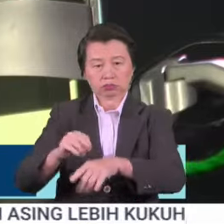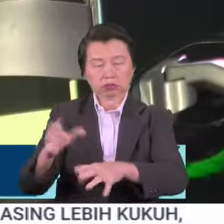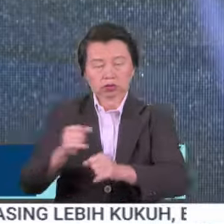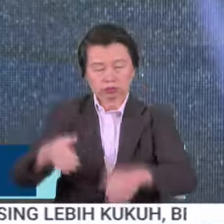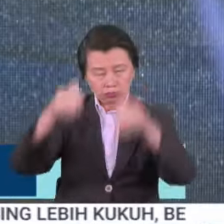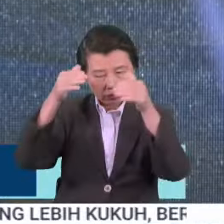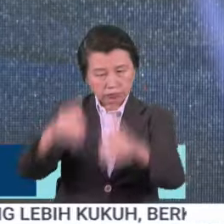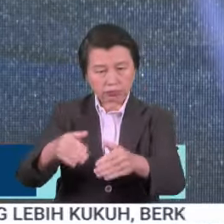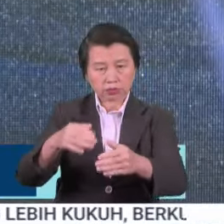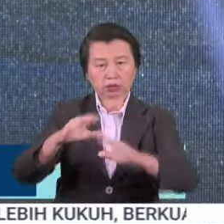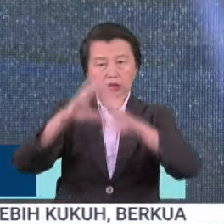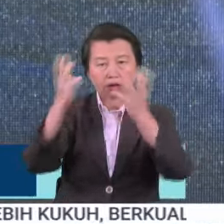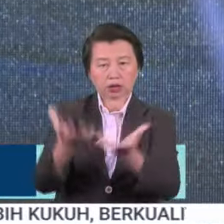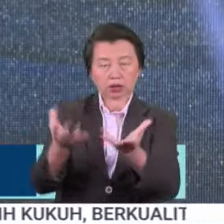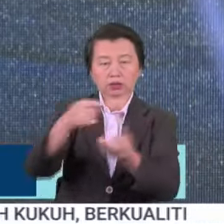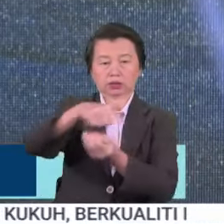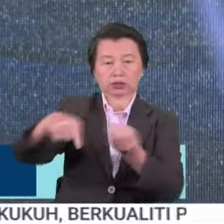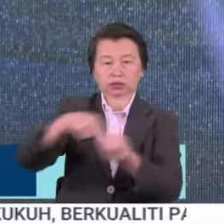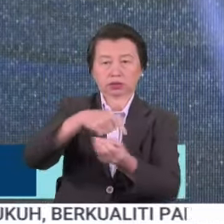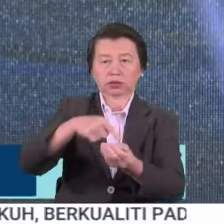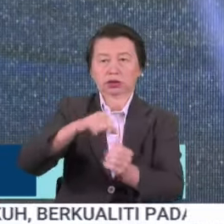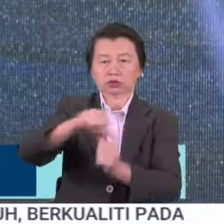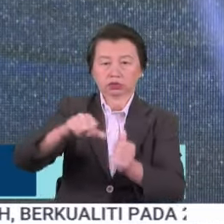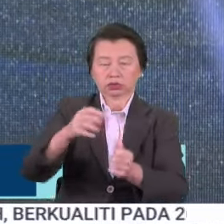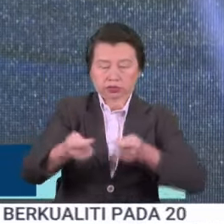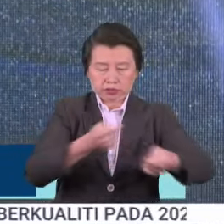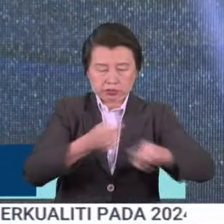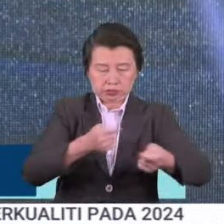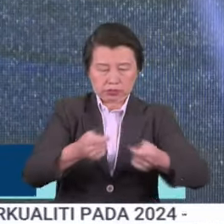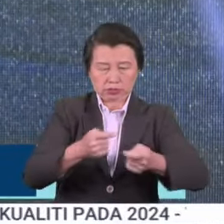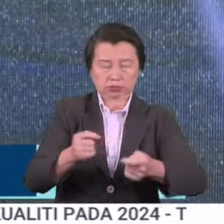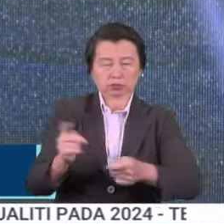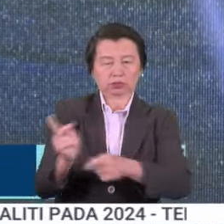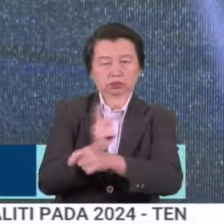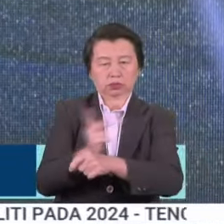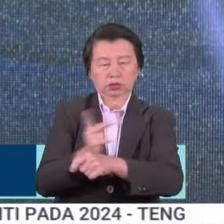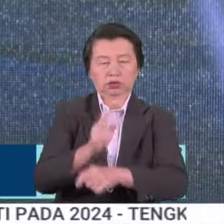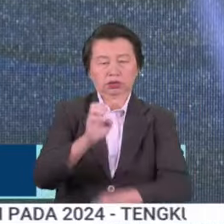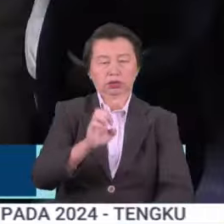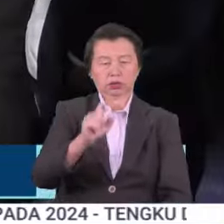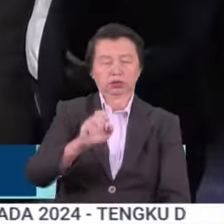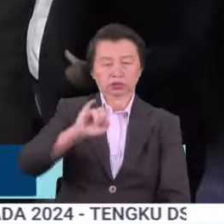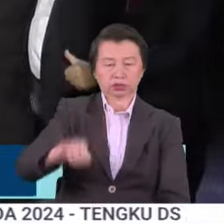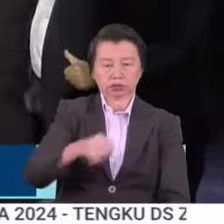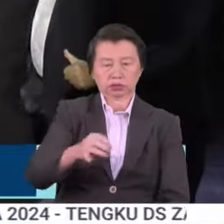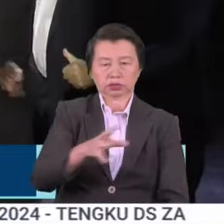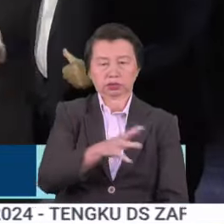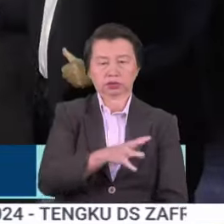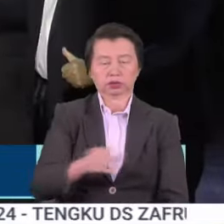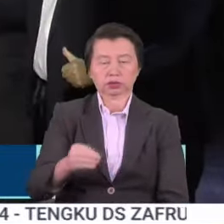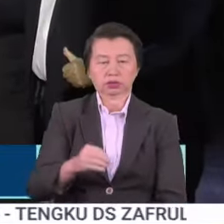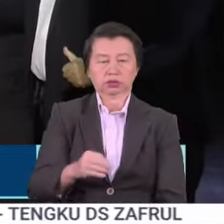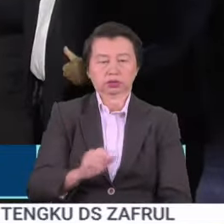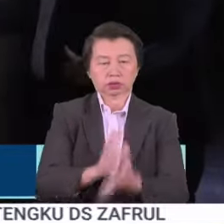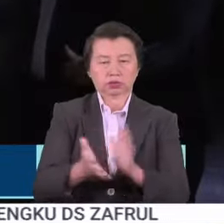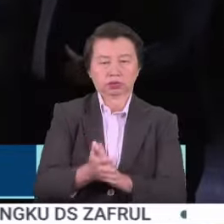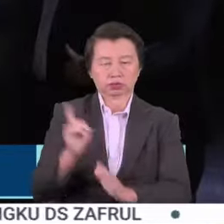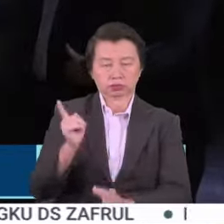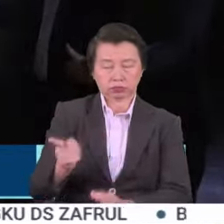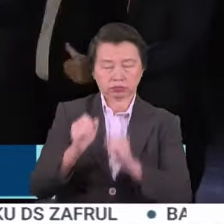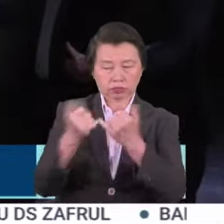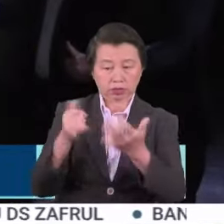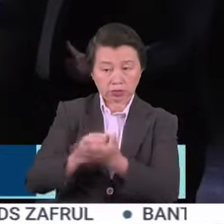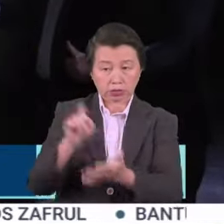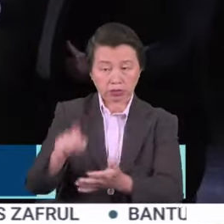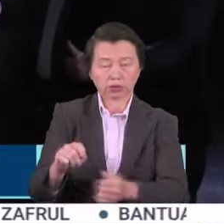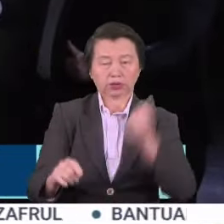mengambil berat mengenai alam sekitar, sosial dan tadbir urus korporat ESG. Swift Haulage Berhad menjadi perintis